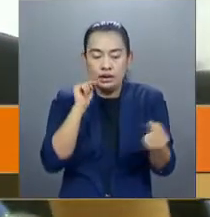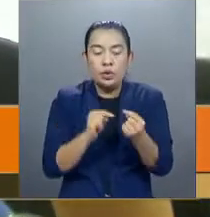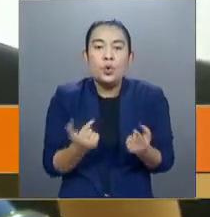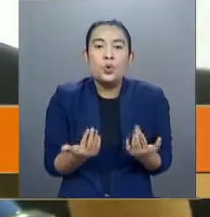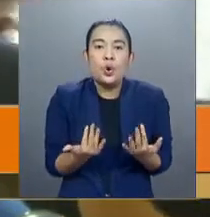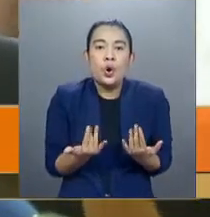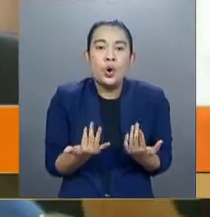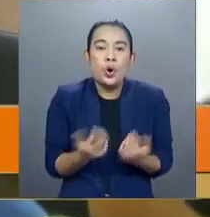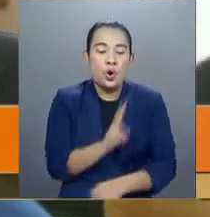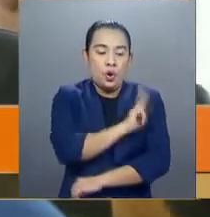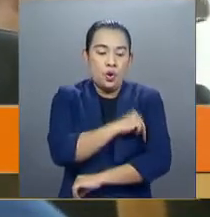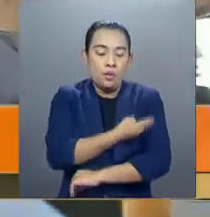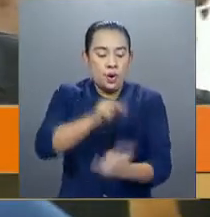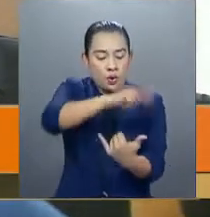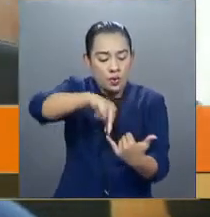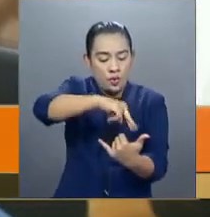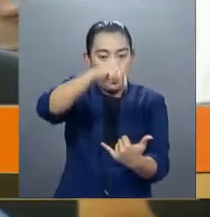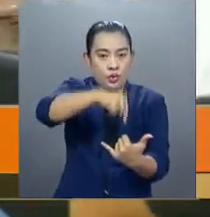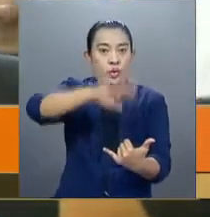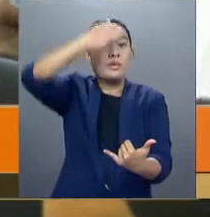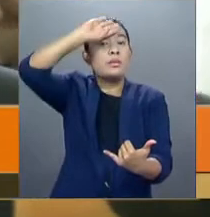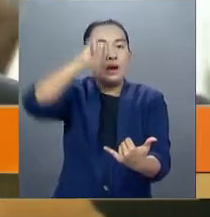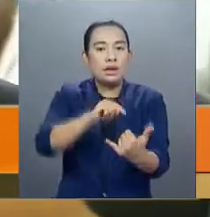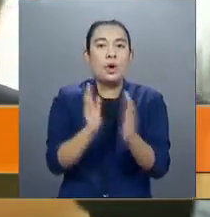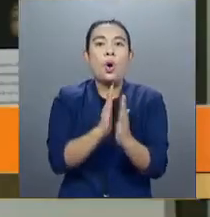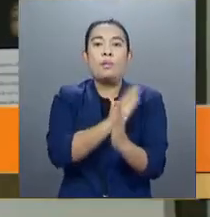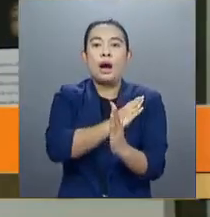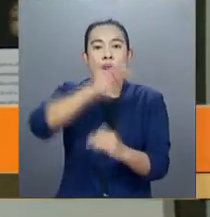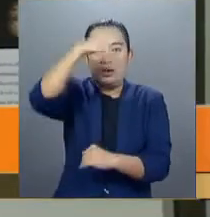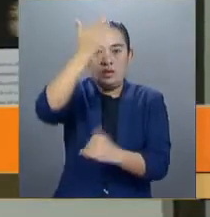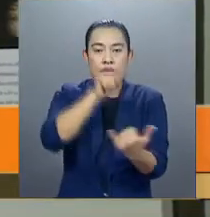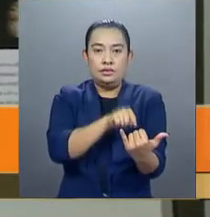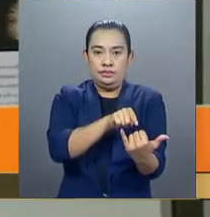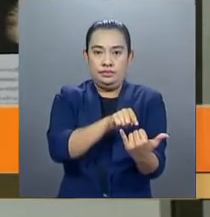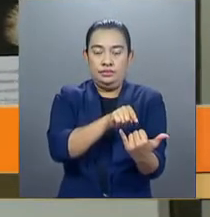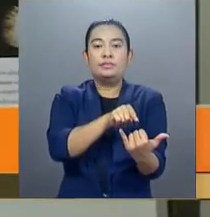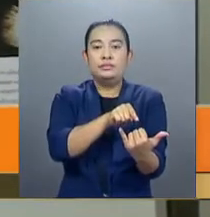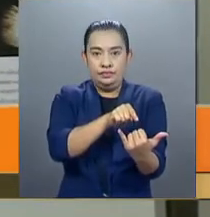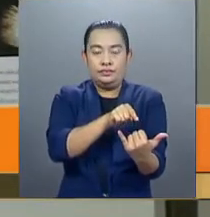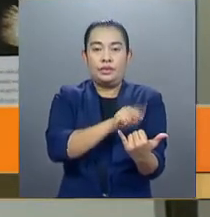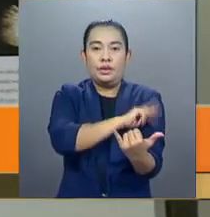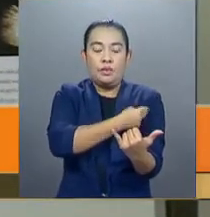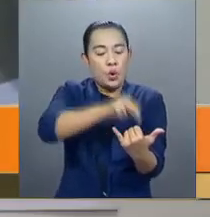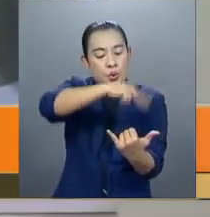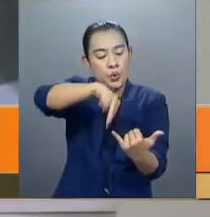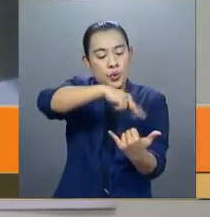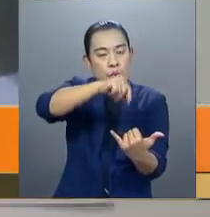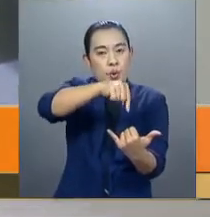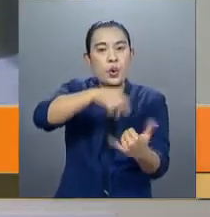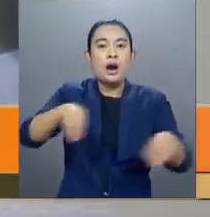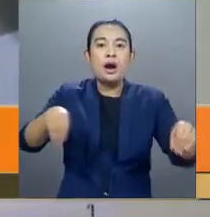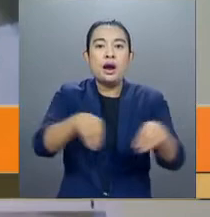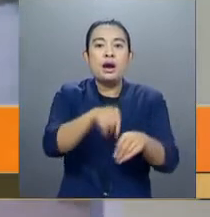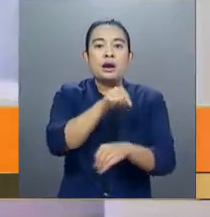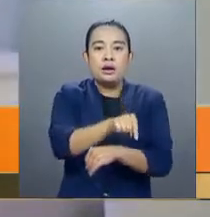กายจากทีมแพทย์ประเมินอาการอพาสของพระธรรมชโยซึ่งยังคงต้องได้รับการดูแลจากทีมแพทย์อย่างใกล้ชิดและคาด